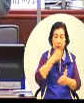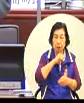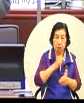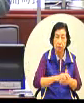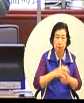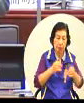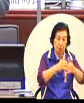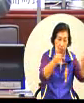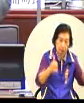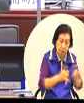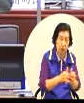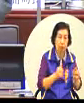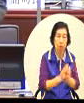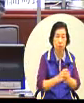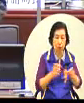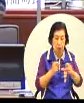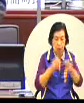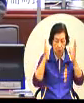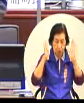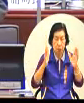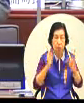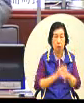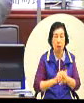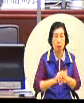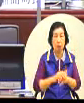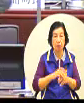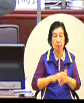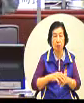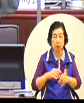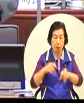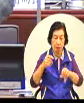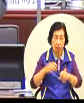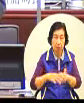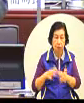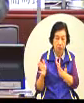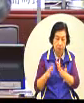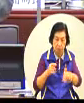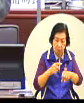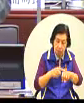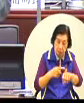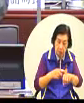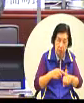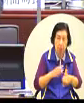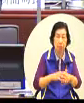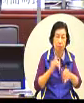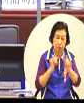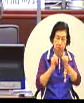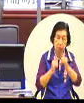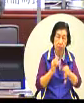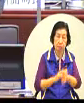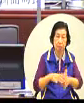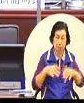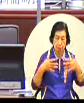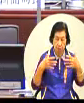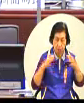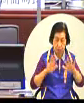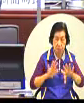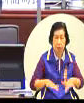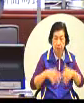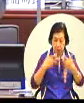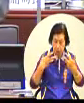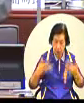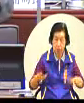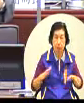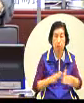但是我希望台湾是一个理性的社会，经由那么多的阶段，现在很多问题可以理性的讨